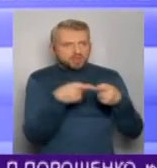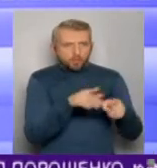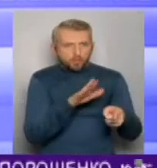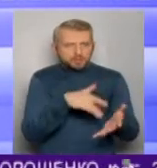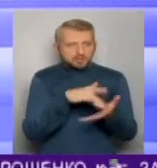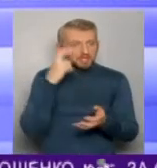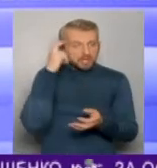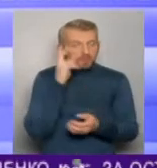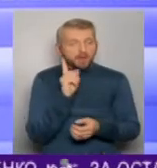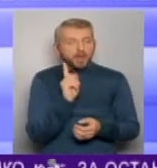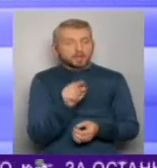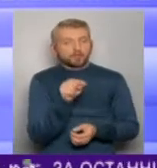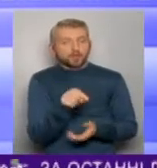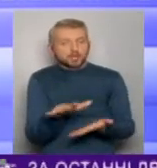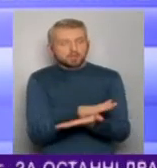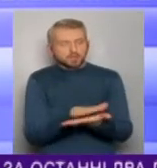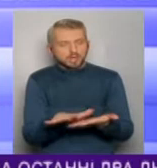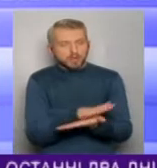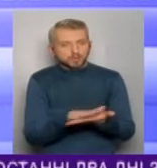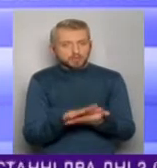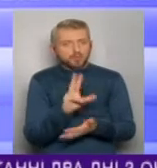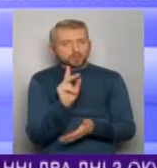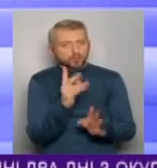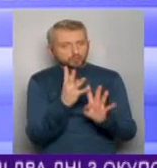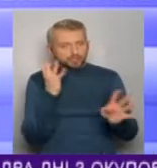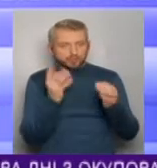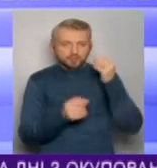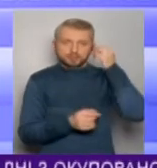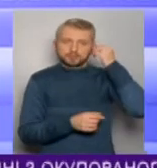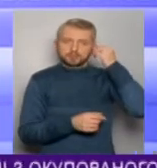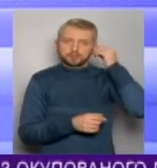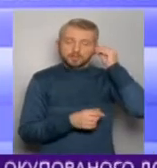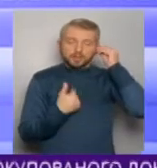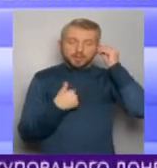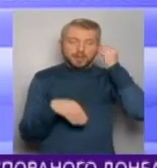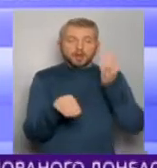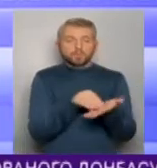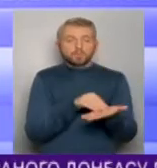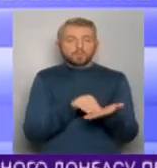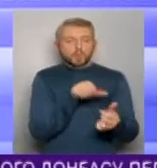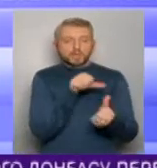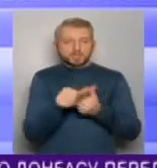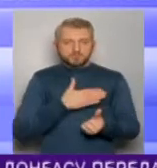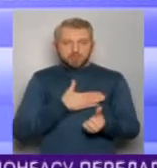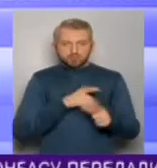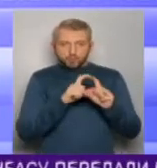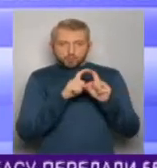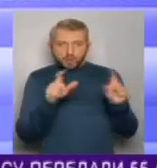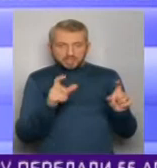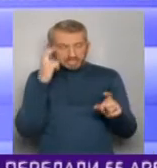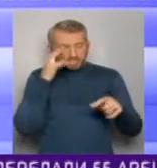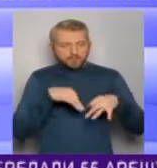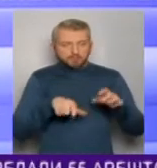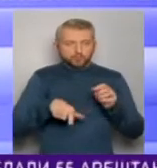вони прибираються, скажімо, в другу чергу. Тому, і ще раз повторюю, крім корпорації «Київавтодор», дуже серйозну увагу по